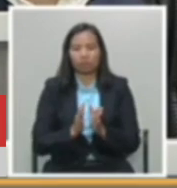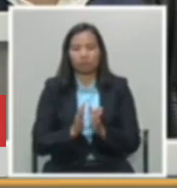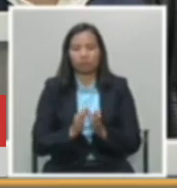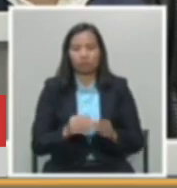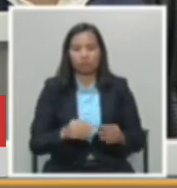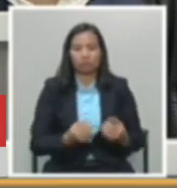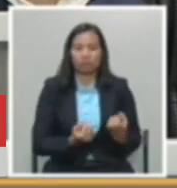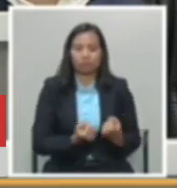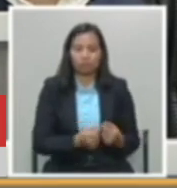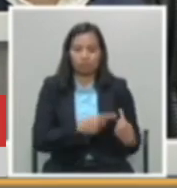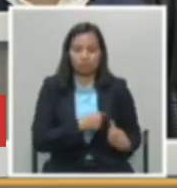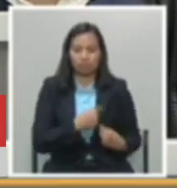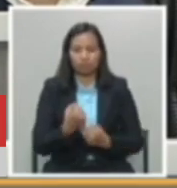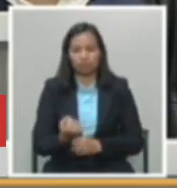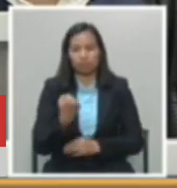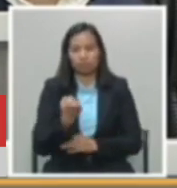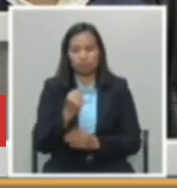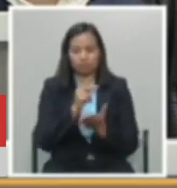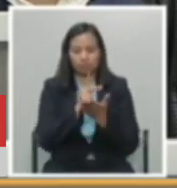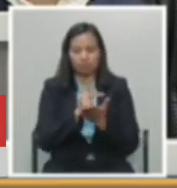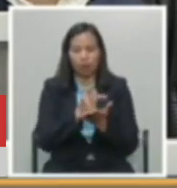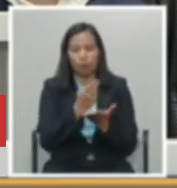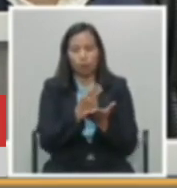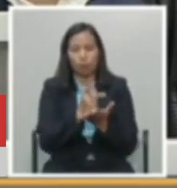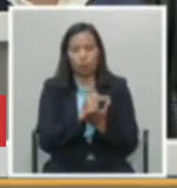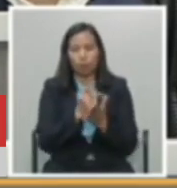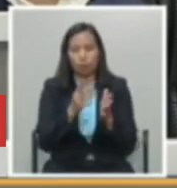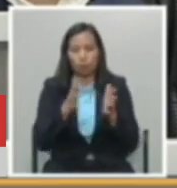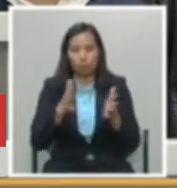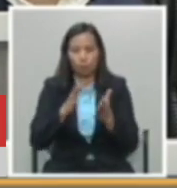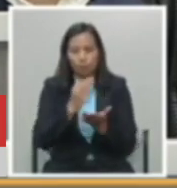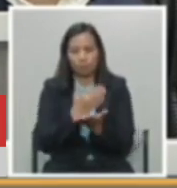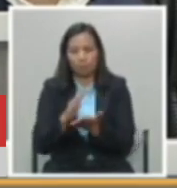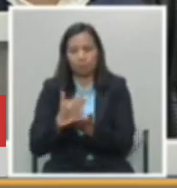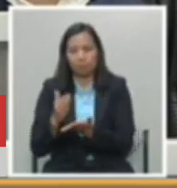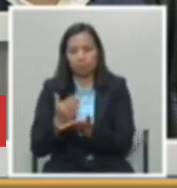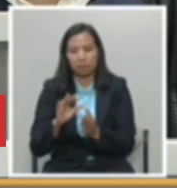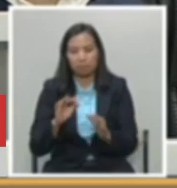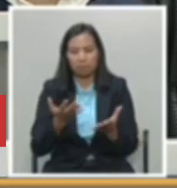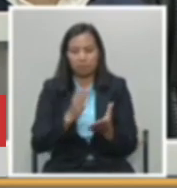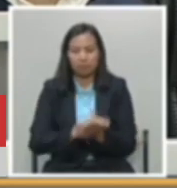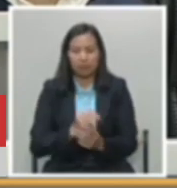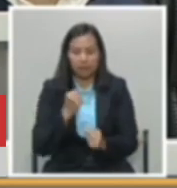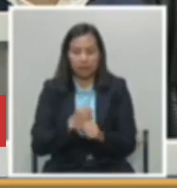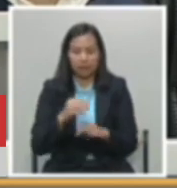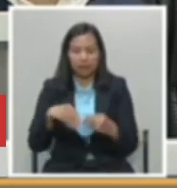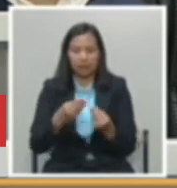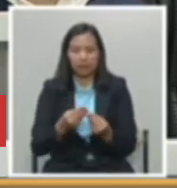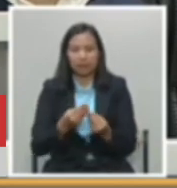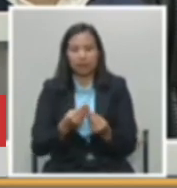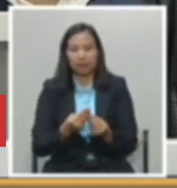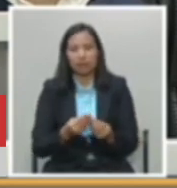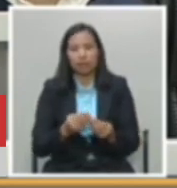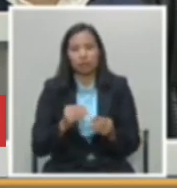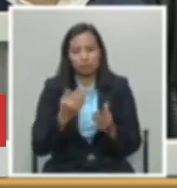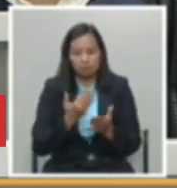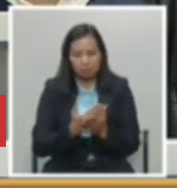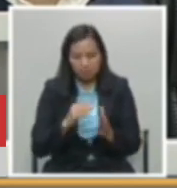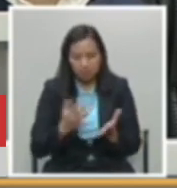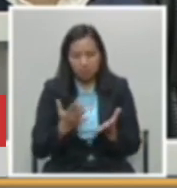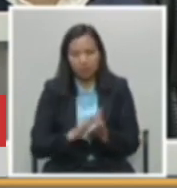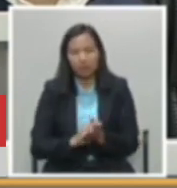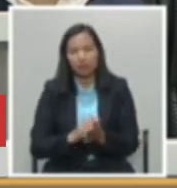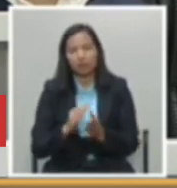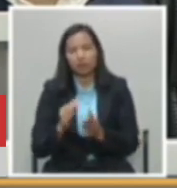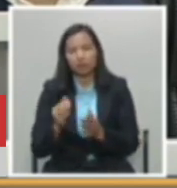คงมีภาระหนี้สินพรุงพรังมันจะเกิดการไม่มีไม่หนีไม่จ่ายการแข่งขัน